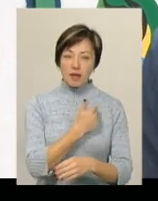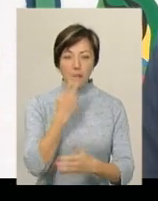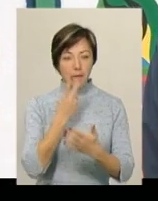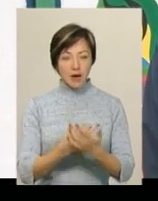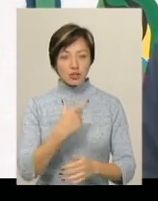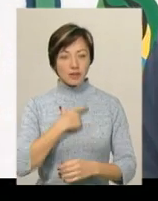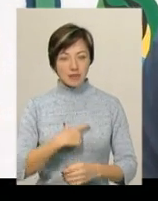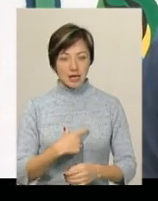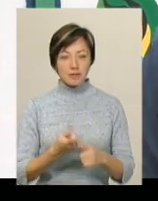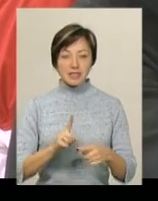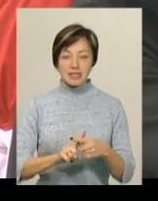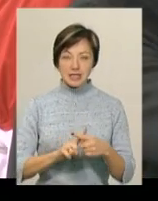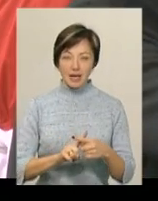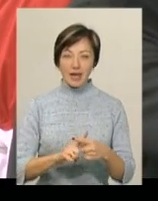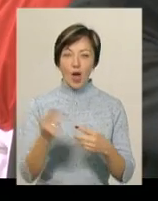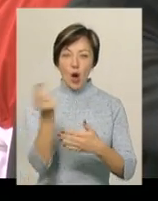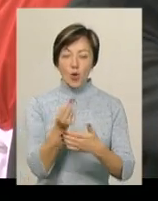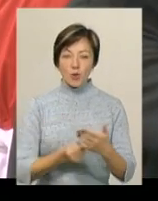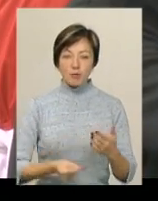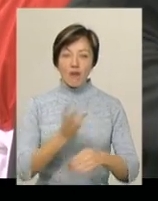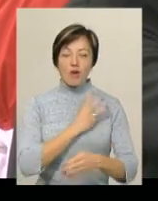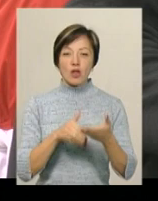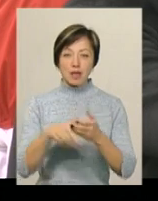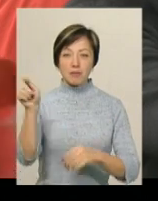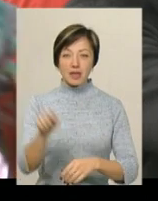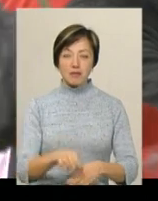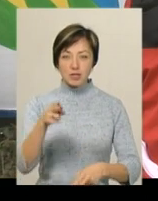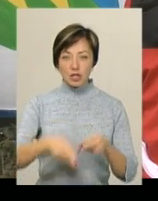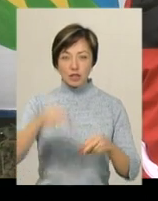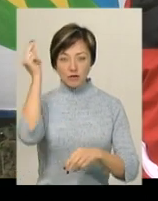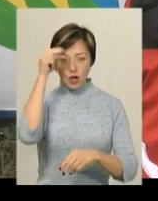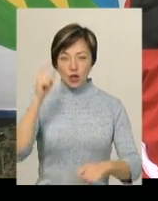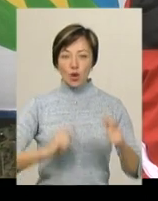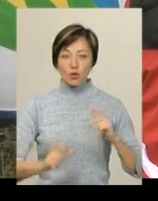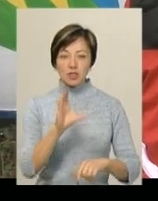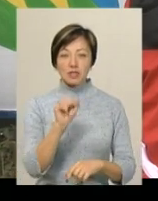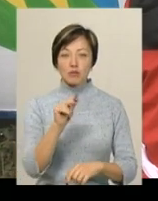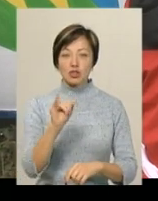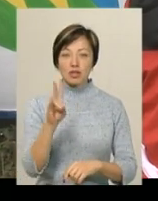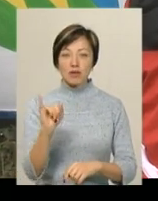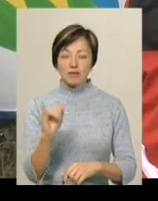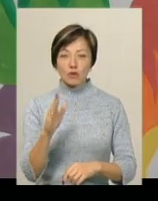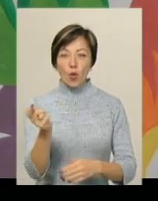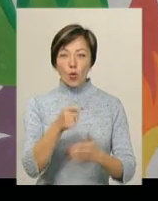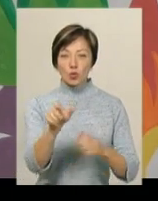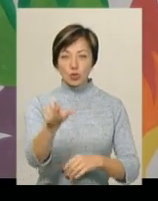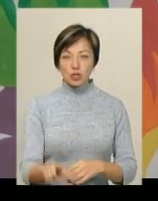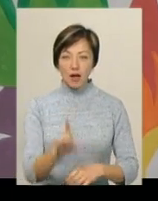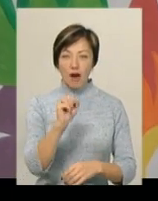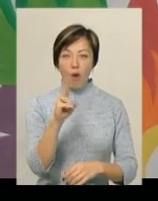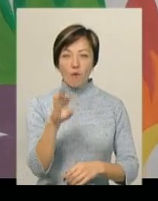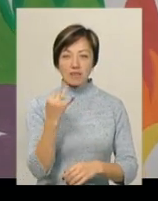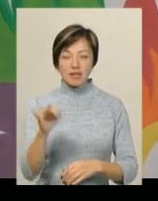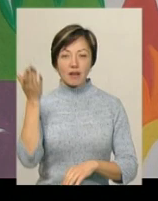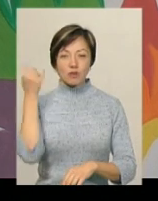бачити в себе цей розпис. Волонтери приїхали в Самчики після закінчення навчання на курсах самчиківського художника Віктора Раковського, який,